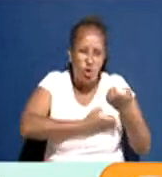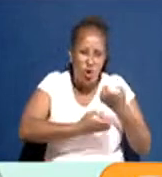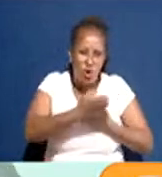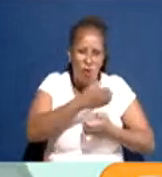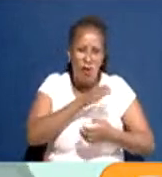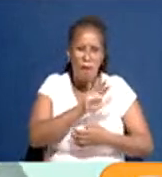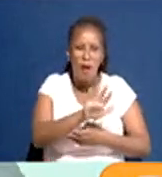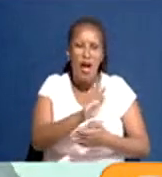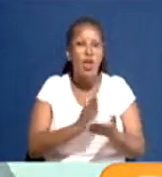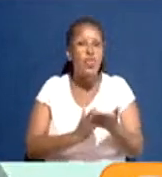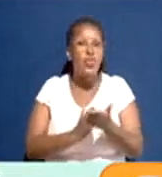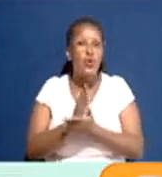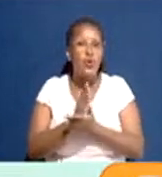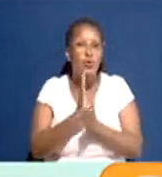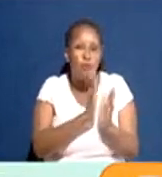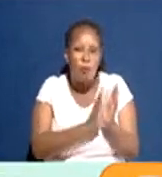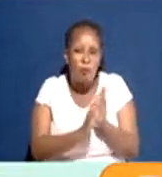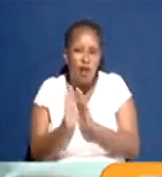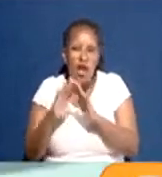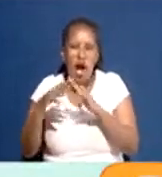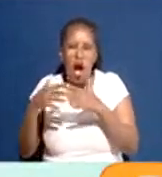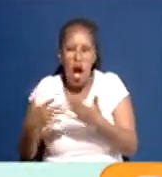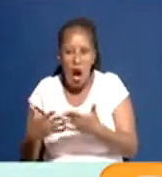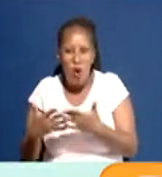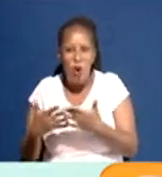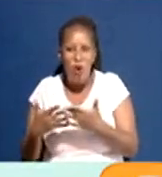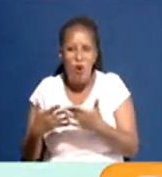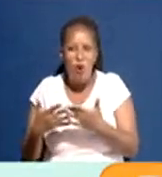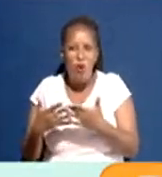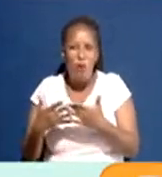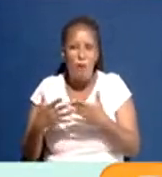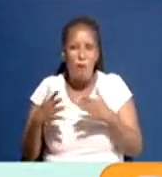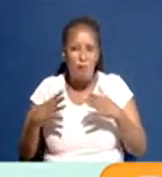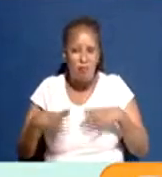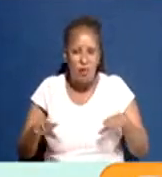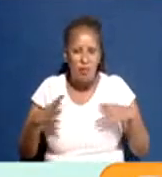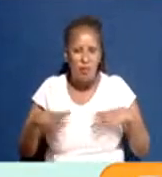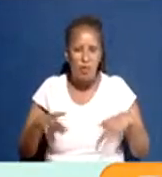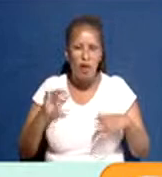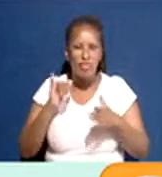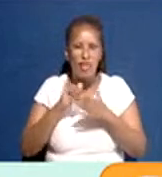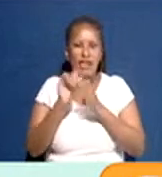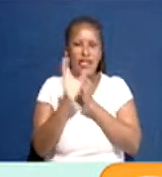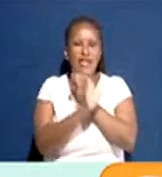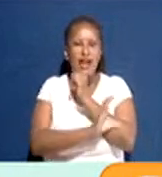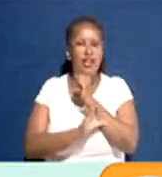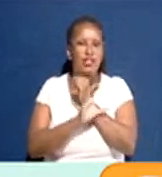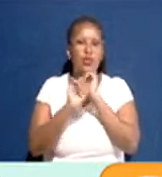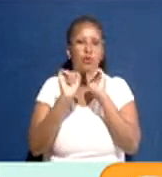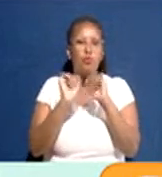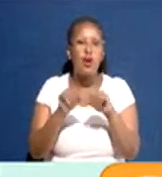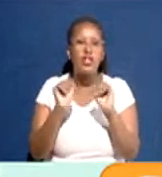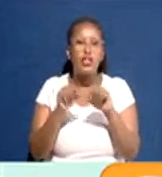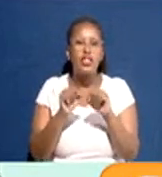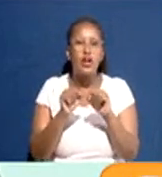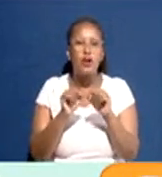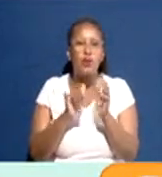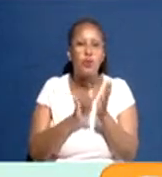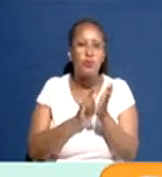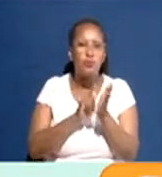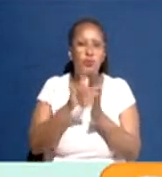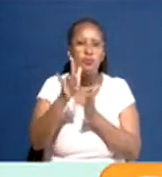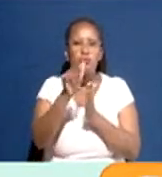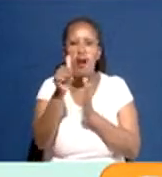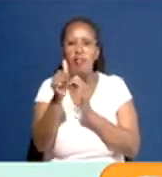kwa kupanga vile wafanyikazi wao ama wananchi wao wanaweza kupanga ama